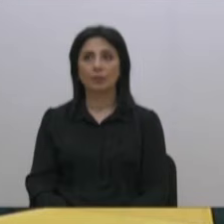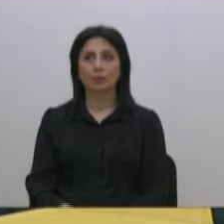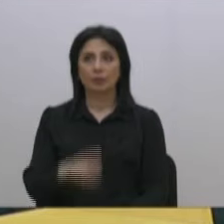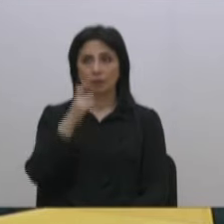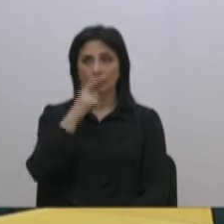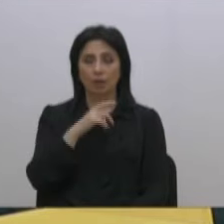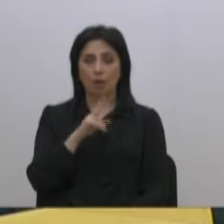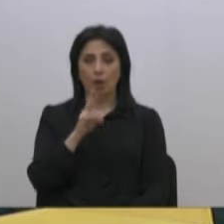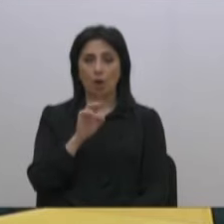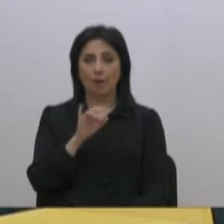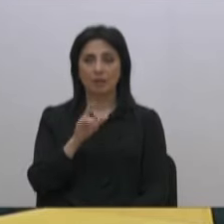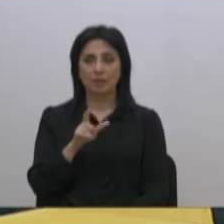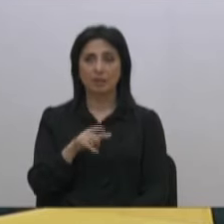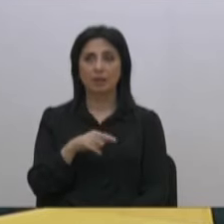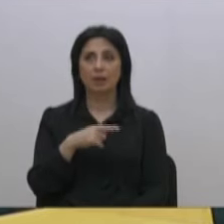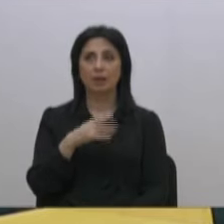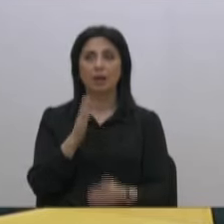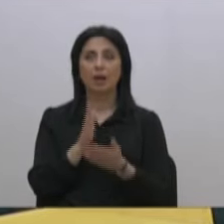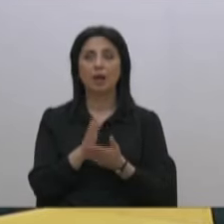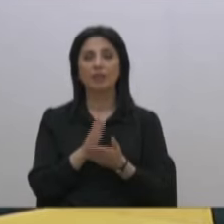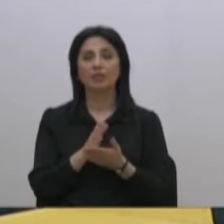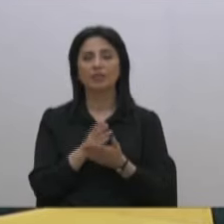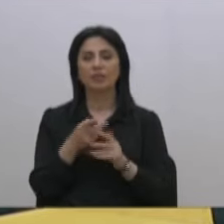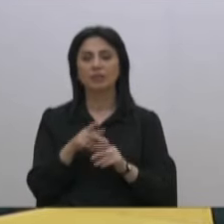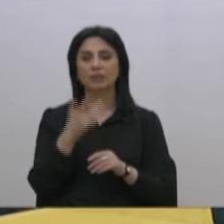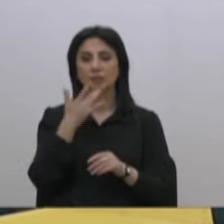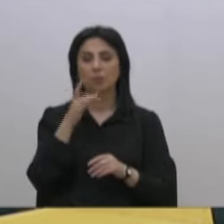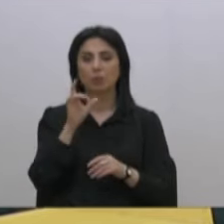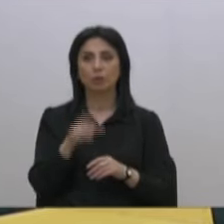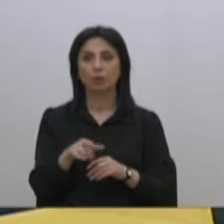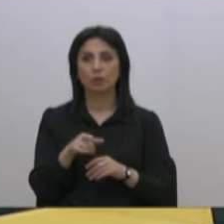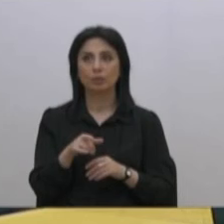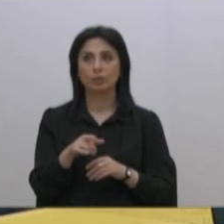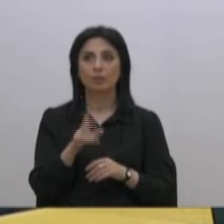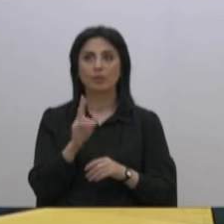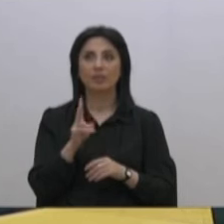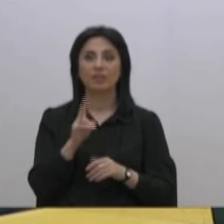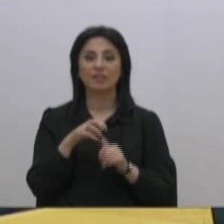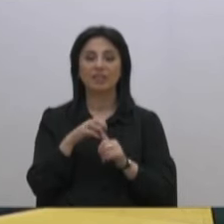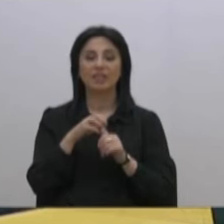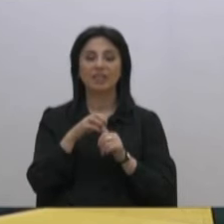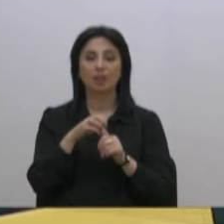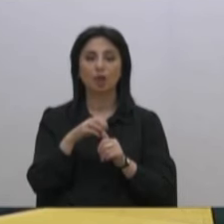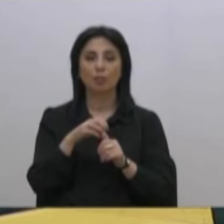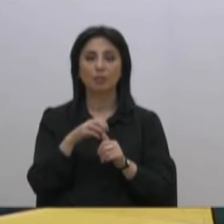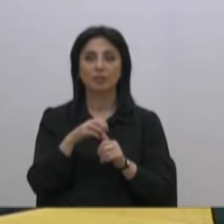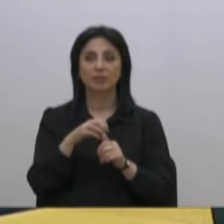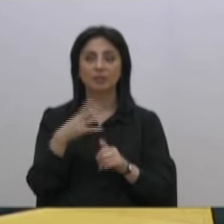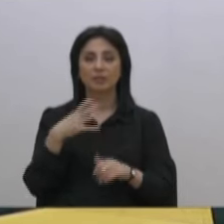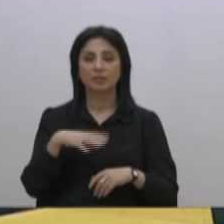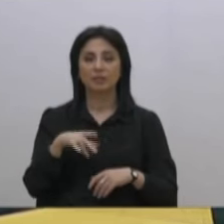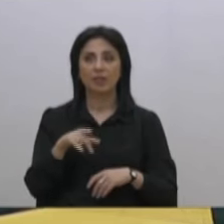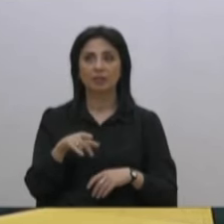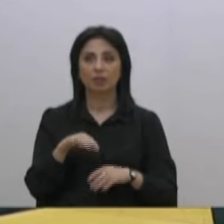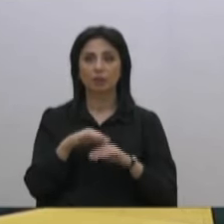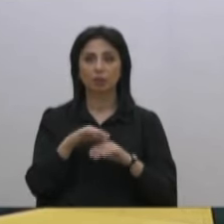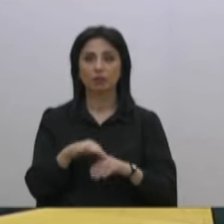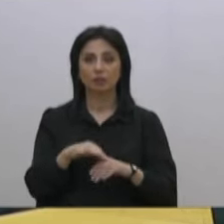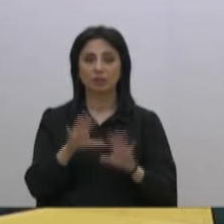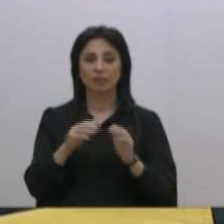ბატონი ირაკლი კობახიძე, გაახლავთ ის პოლიტიკოსი, ვისი ლიდერობითაც საქართველომ